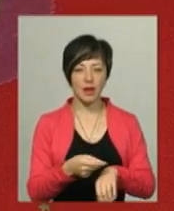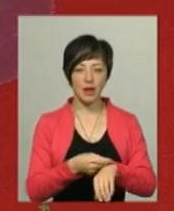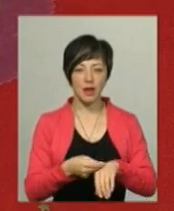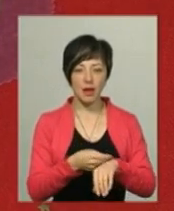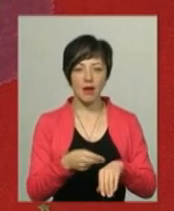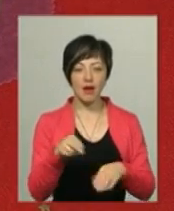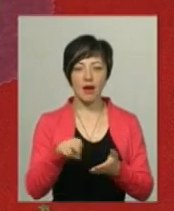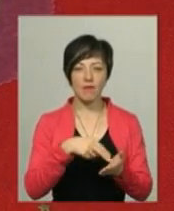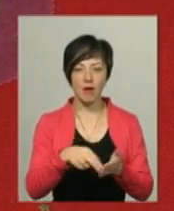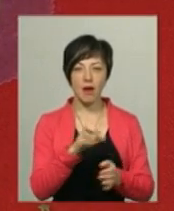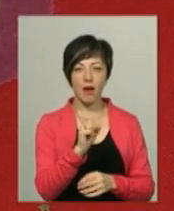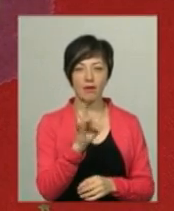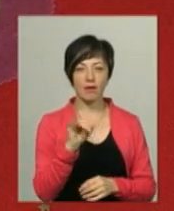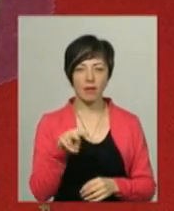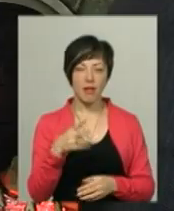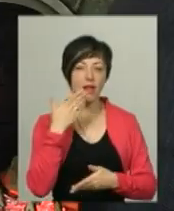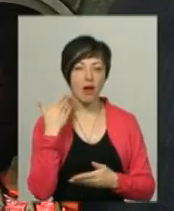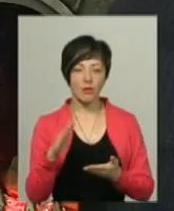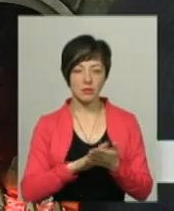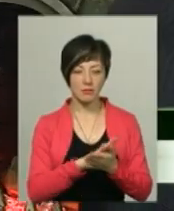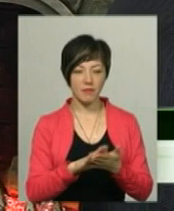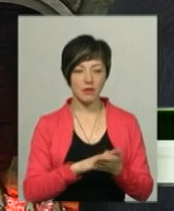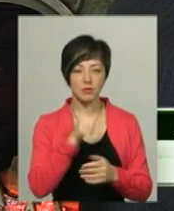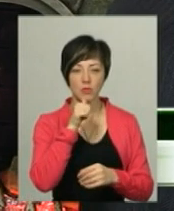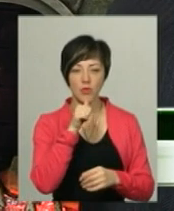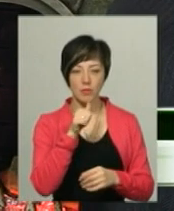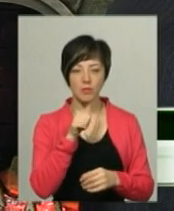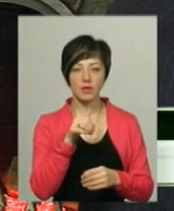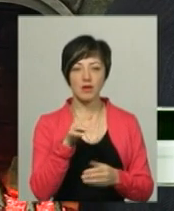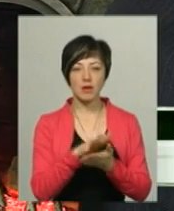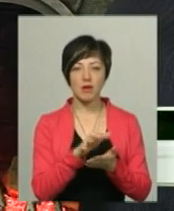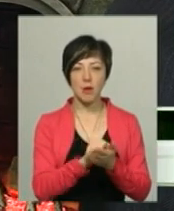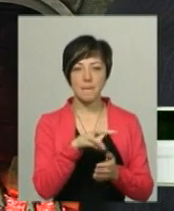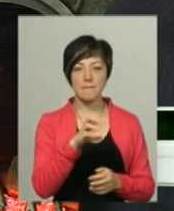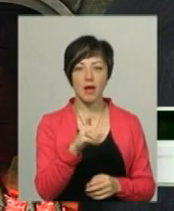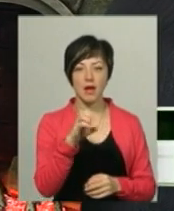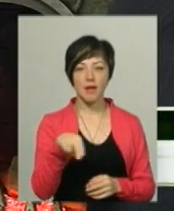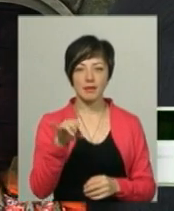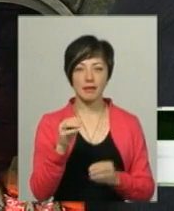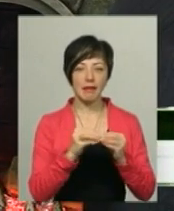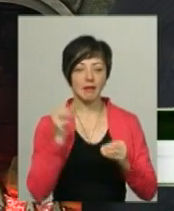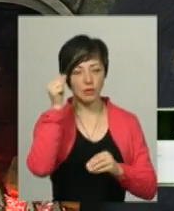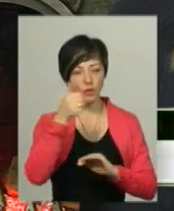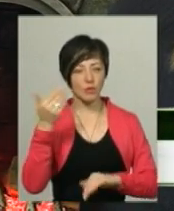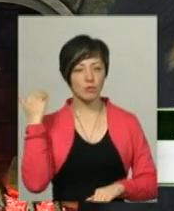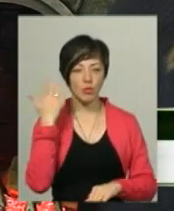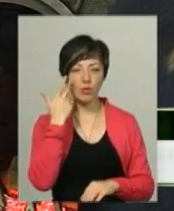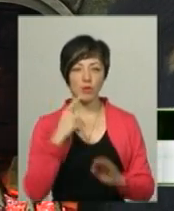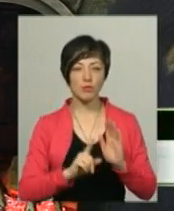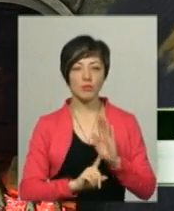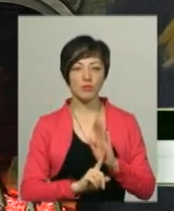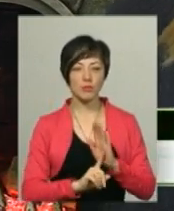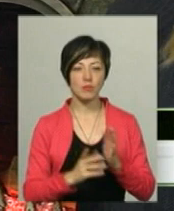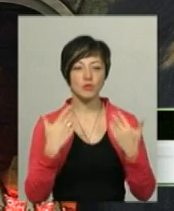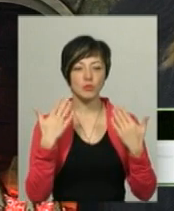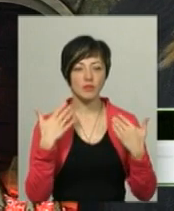а акриловою фарбою, яка легко змивається. Спробувала мехенді ще, мабуть, років 10 тому, коли відпочивала